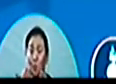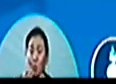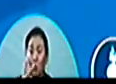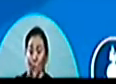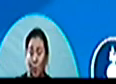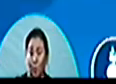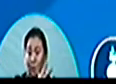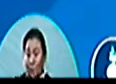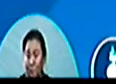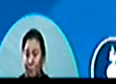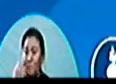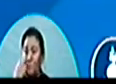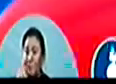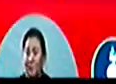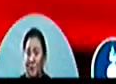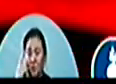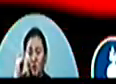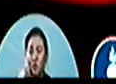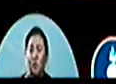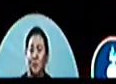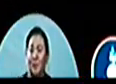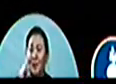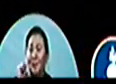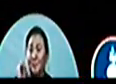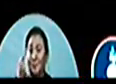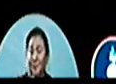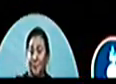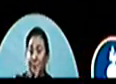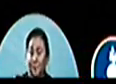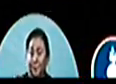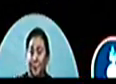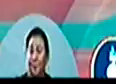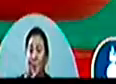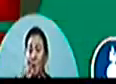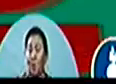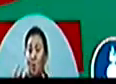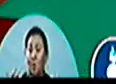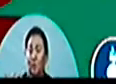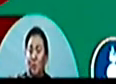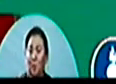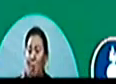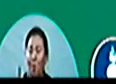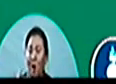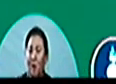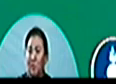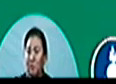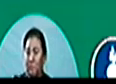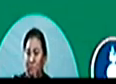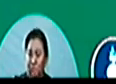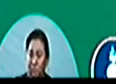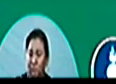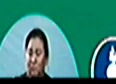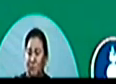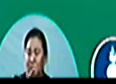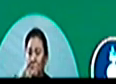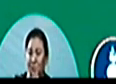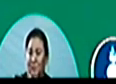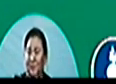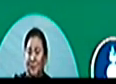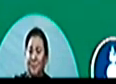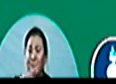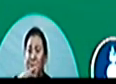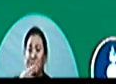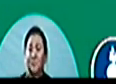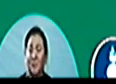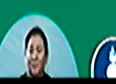амжсан олон уваагүй уламжлалыг уг үндсээр нь таслан зогсоохон мэдэгдэж байна. Ховийн болон бизнесийн явц үйл хэшгэн хангахын тулд